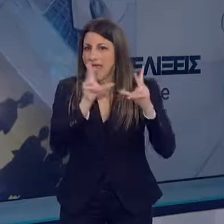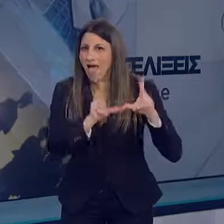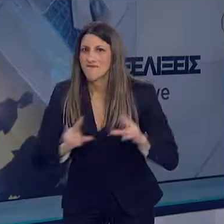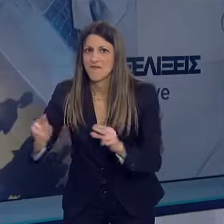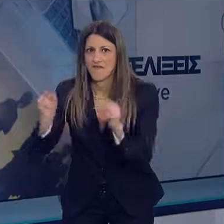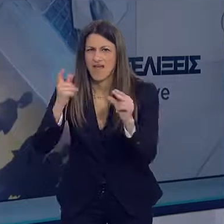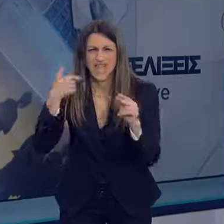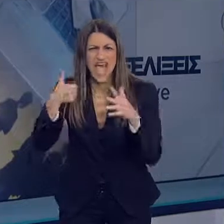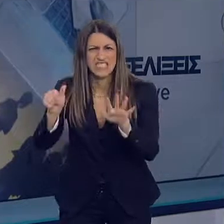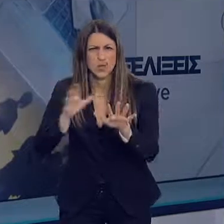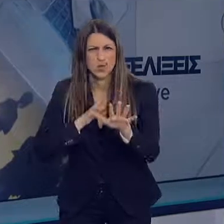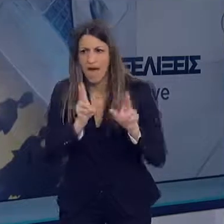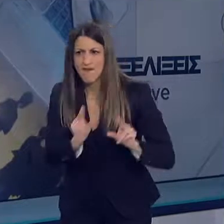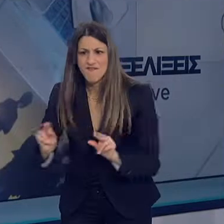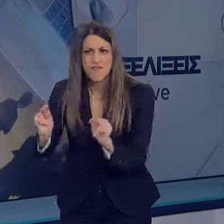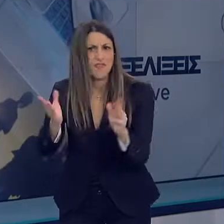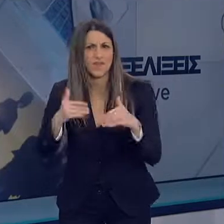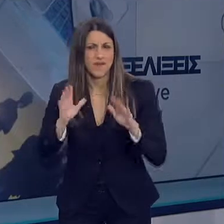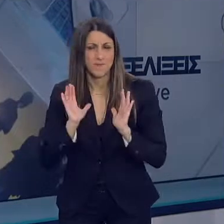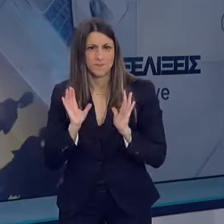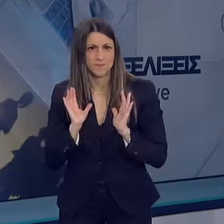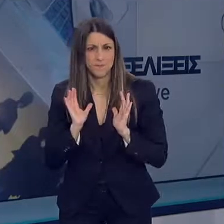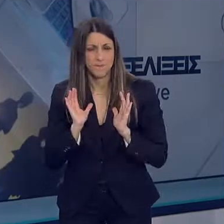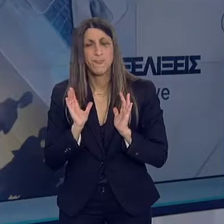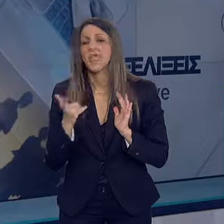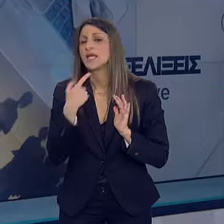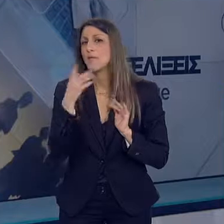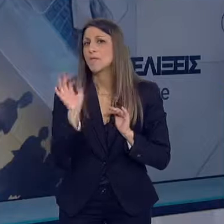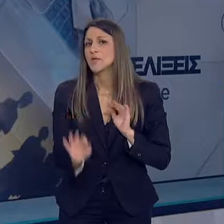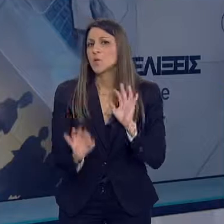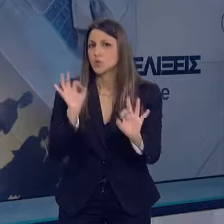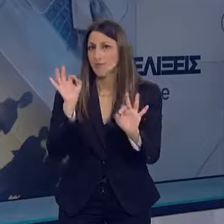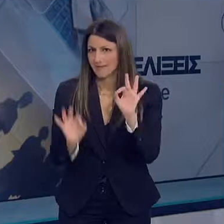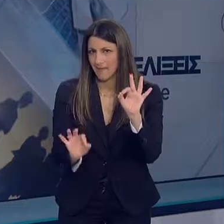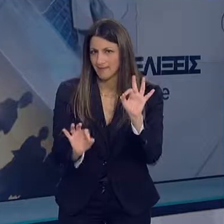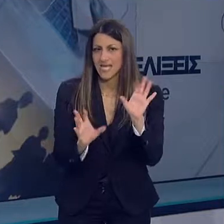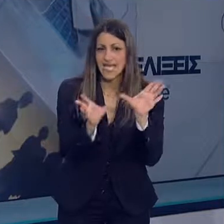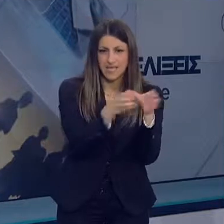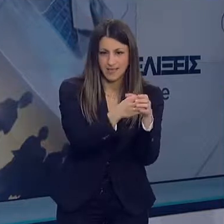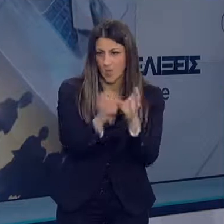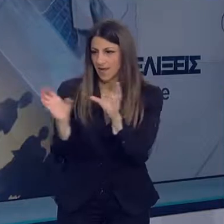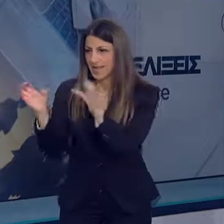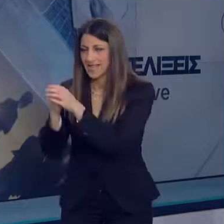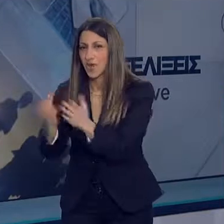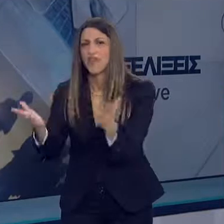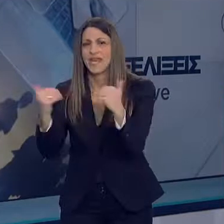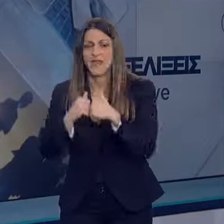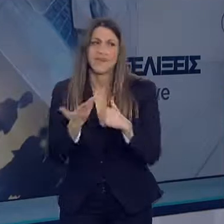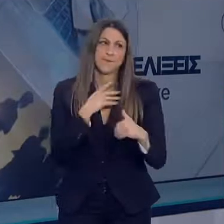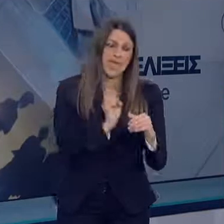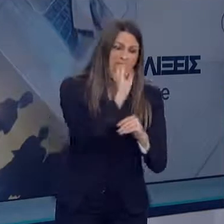ομογενοποιημένο. Όλα αυτά τα κρούσματα τα οποία δεν μπορούν να ενταχθούν στις δύο μεγάλες κατηγορίες έχουν κατηγοριοποιηθεί,